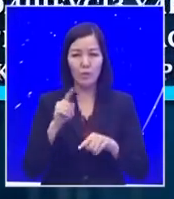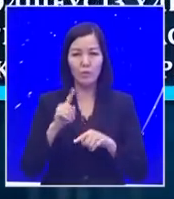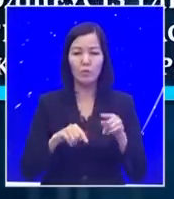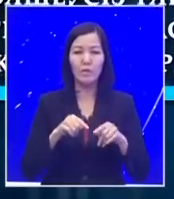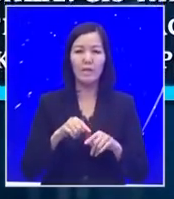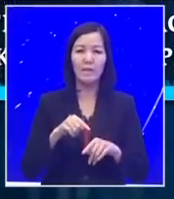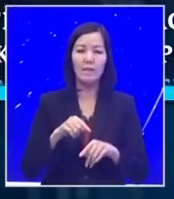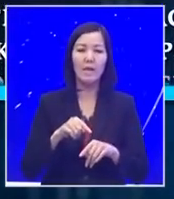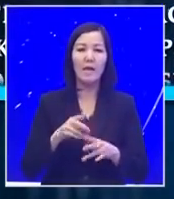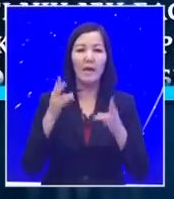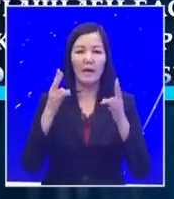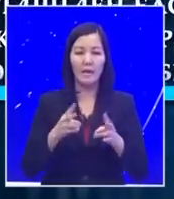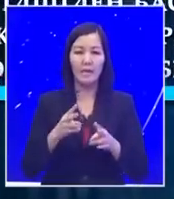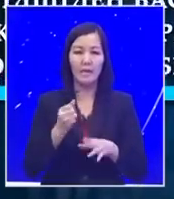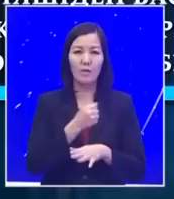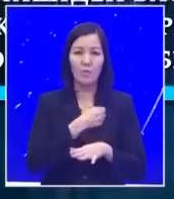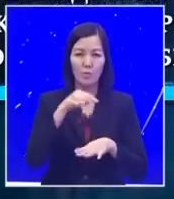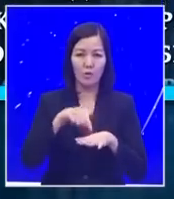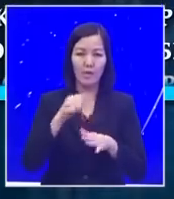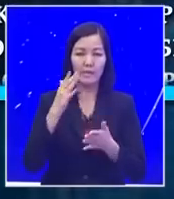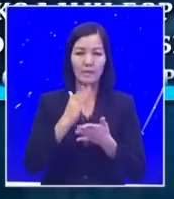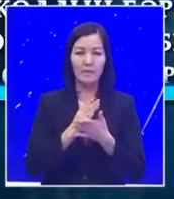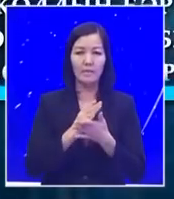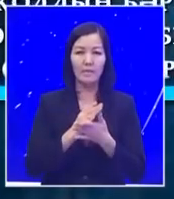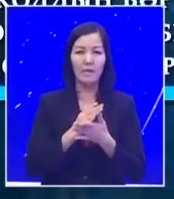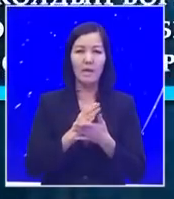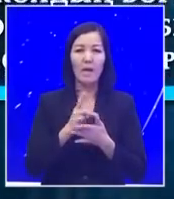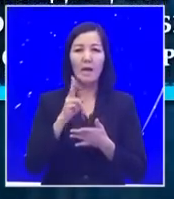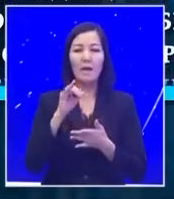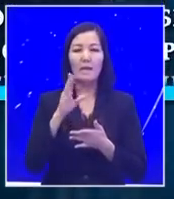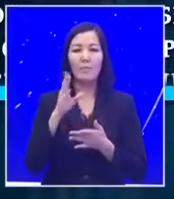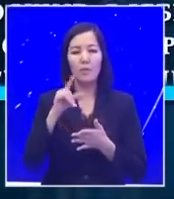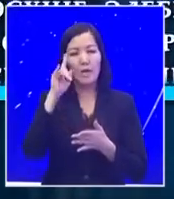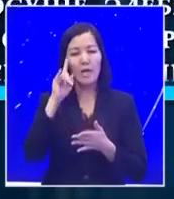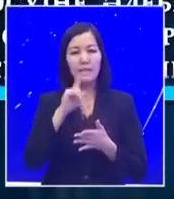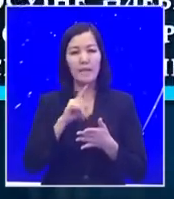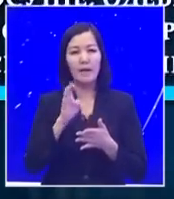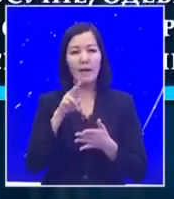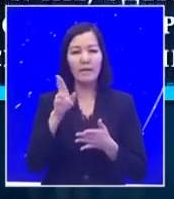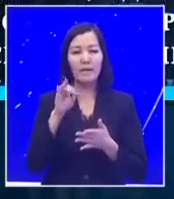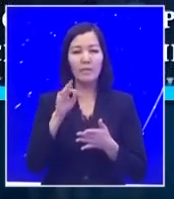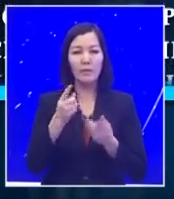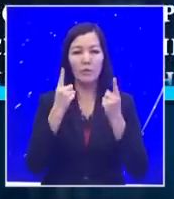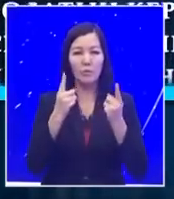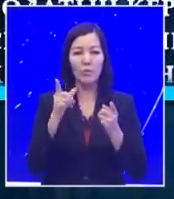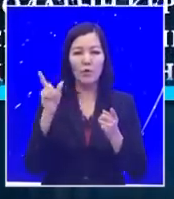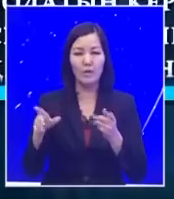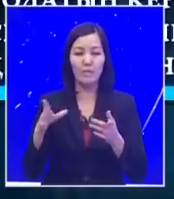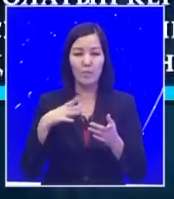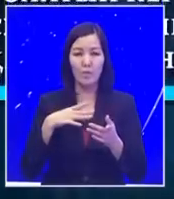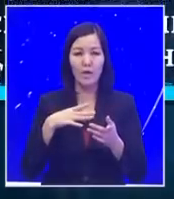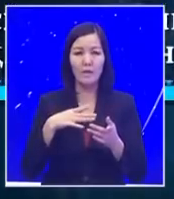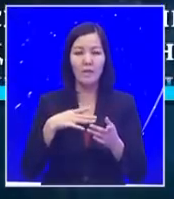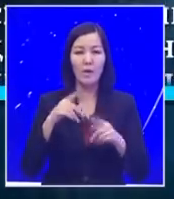қайғыларына ортақтасып көңіл айтамын. Аманхан Әлімұлы қазақ әдебиетінің көрнекті өкілдерінің бірі еді. Сонымен қатар ол